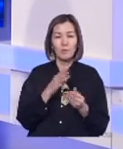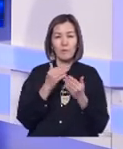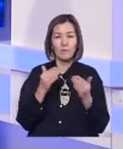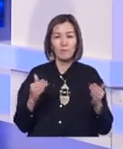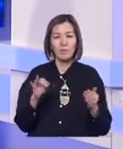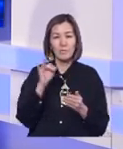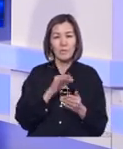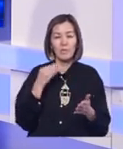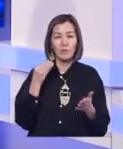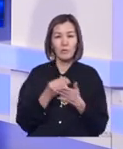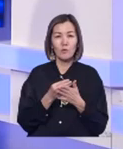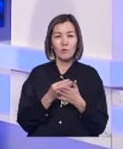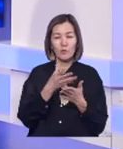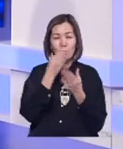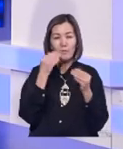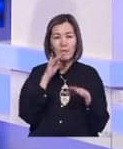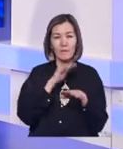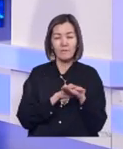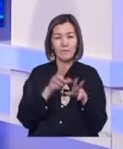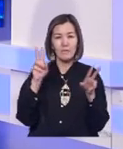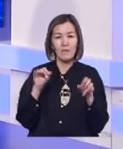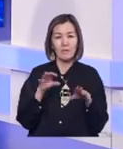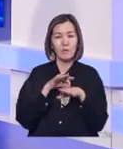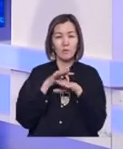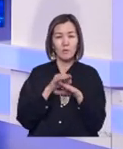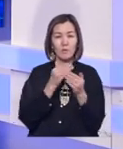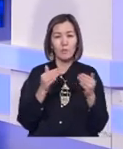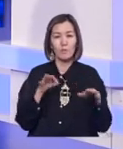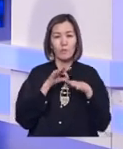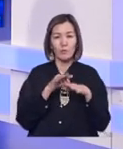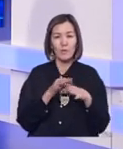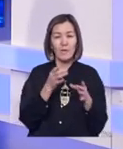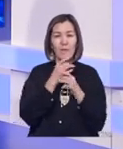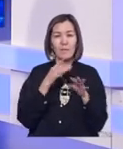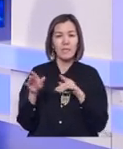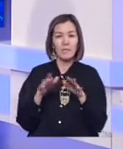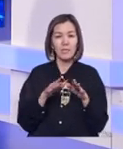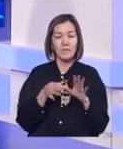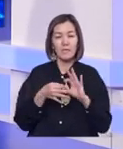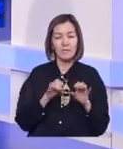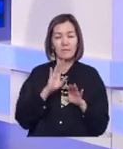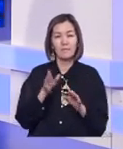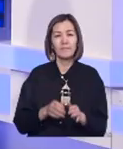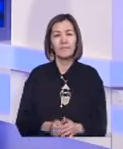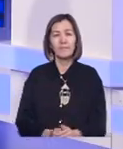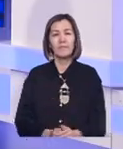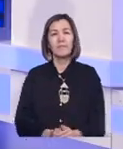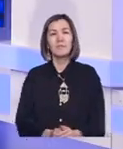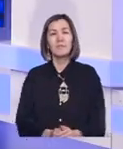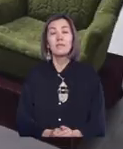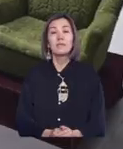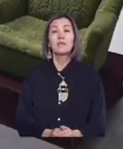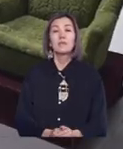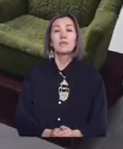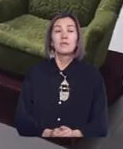музейінде тарихи құндылықтар және ұмытылмас деректер тақырыбында көшпелі көрме өтті. Мәдени шараға жайлы тілшіміз сабақтайды.